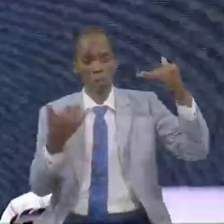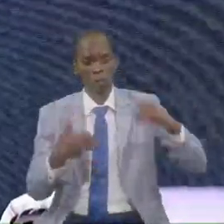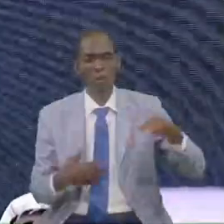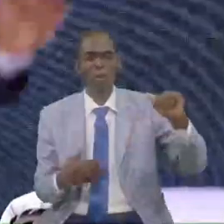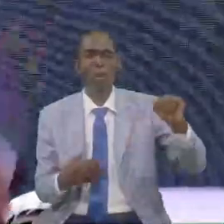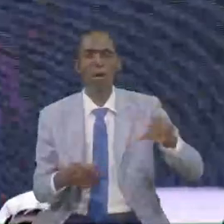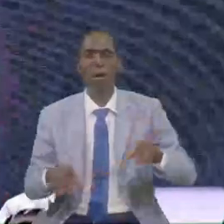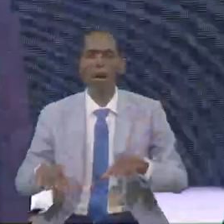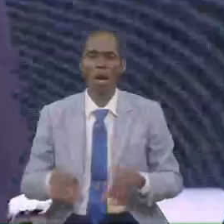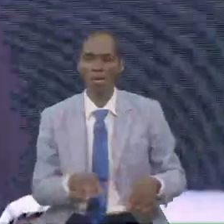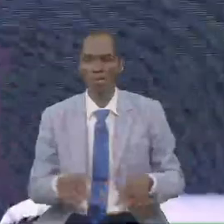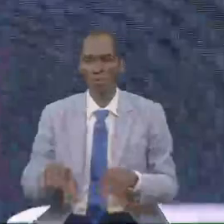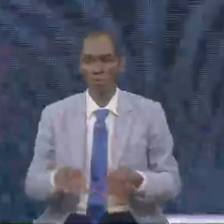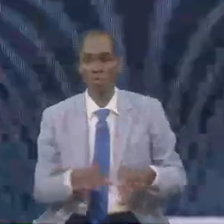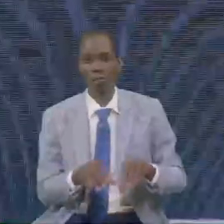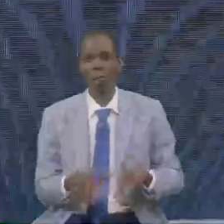Le A, c'est action.